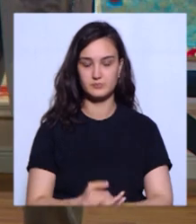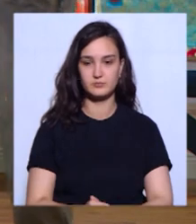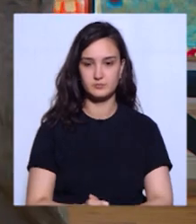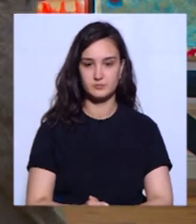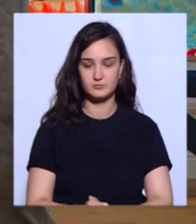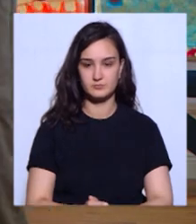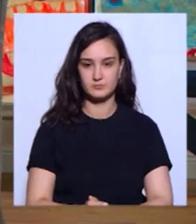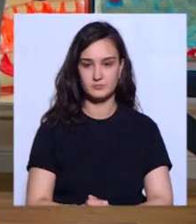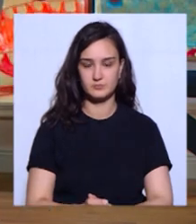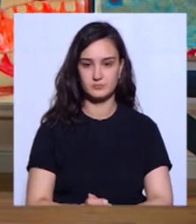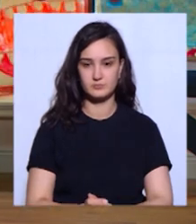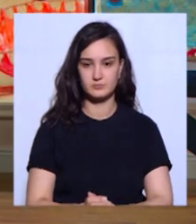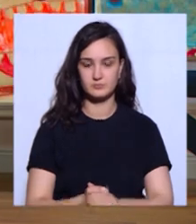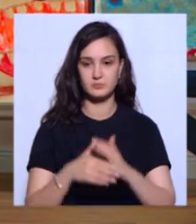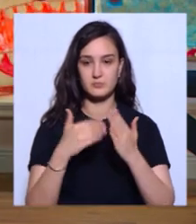დაუშვათ.